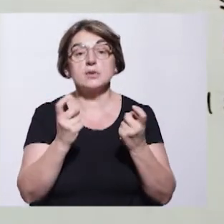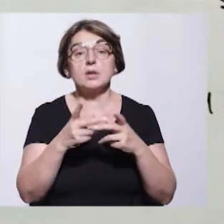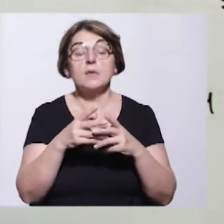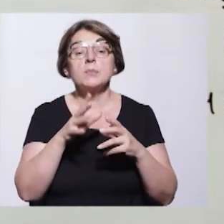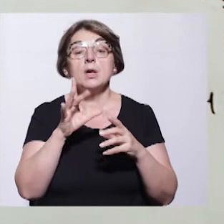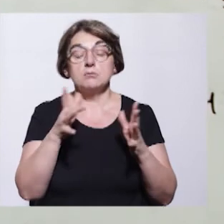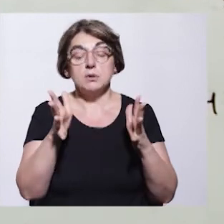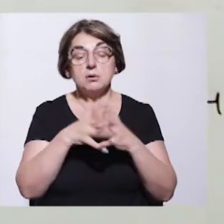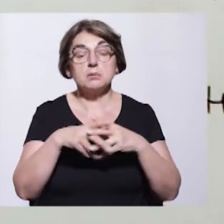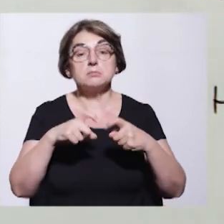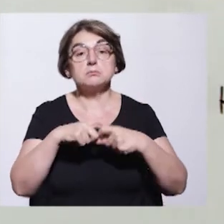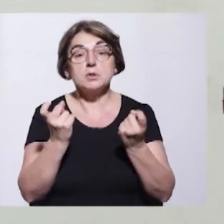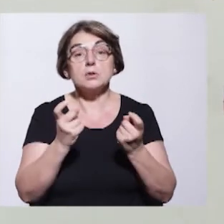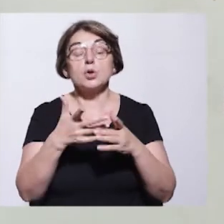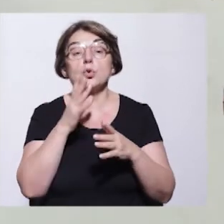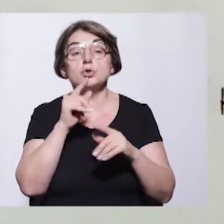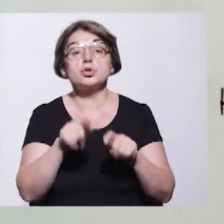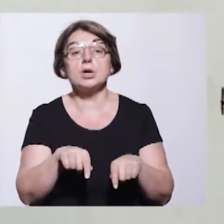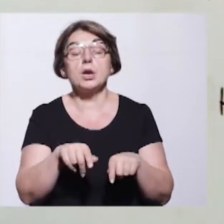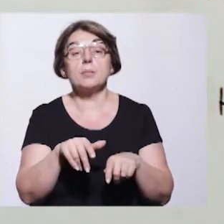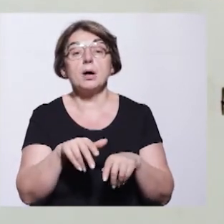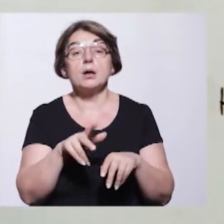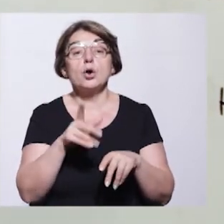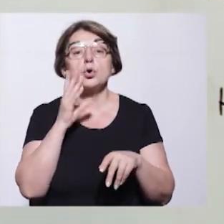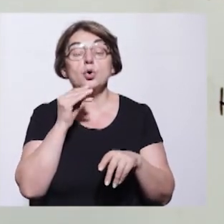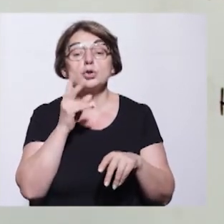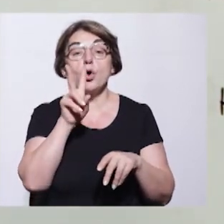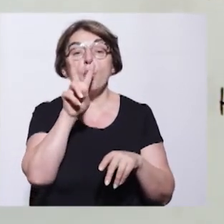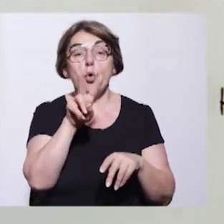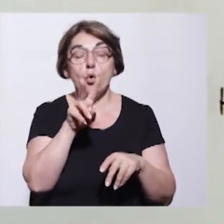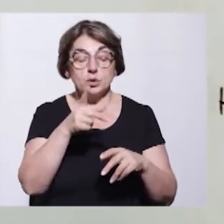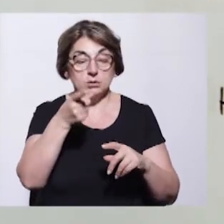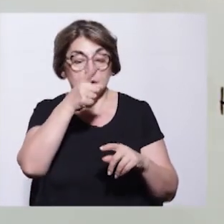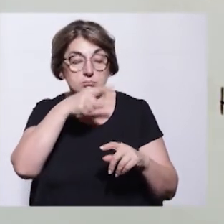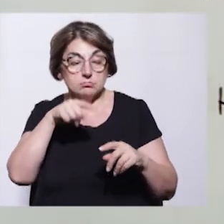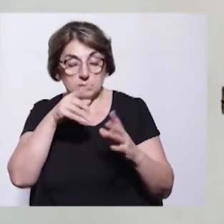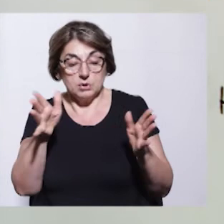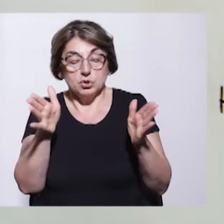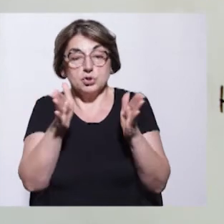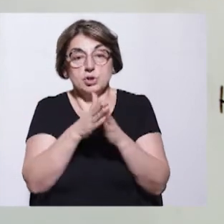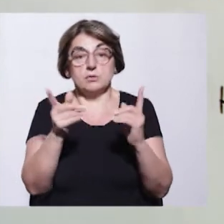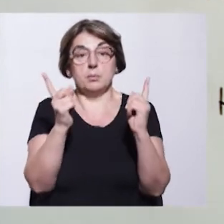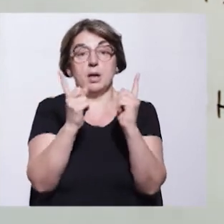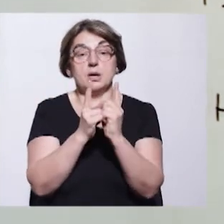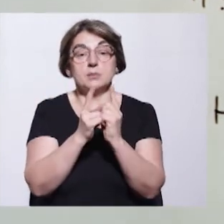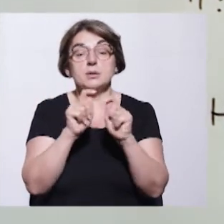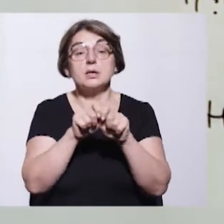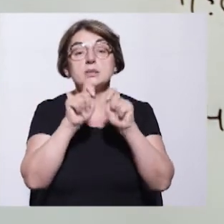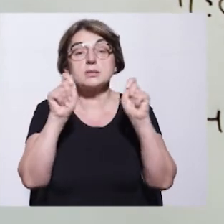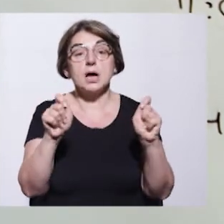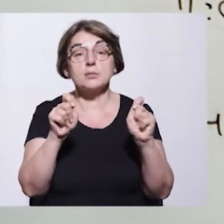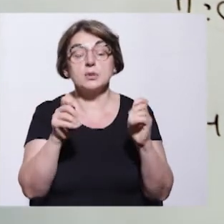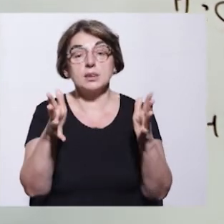რეაქციის შეწყვეტა? რეაქციის შეწყვეტა შეიძლება მოხდეს მაშინ, როდესაც ორი რადიკალი